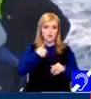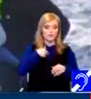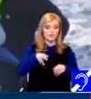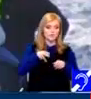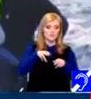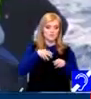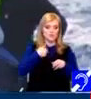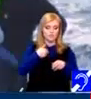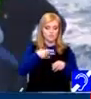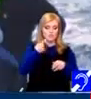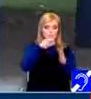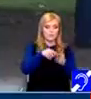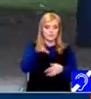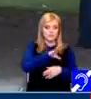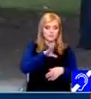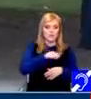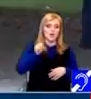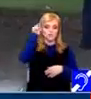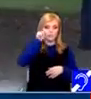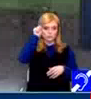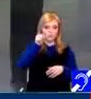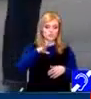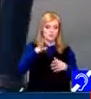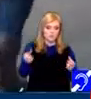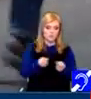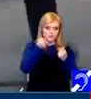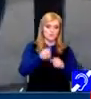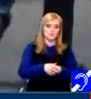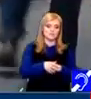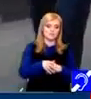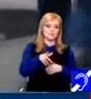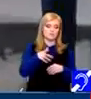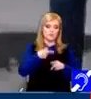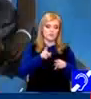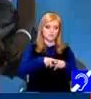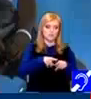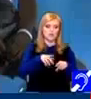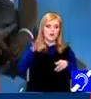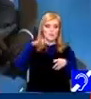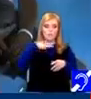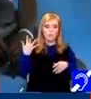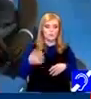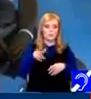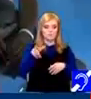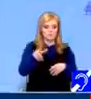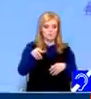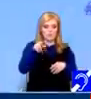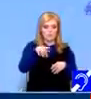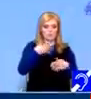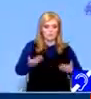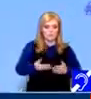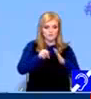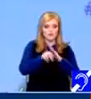UE. Uniunea Europeană sprijină Turcia în acest demers după ce în 2015 a fost luată cu asalt de valuri de imigranți care au fugit din Siria.